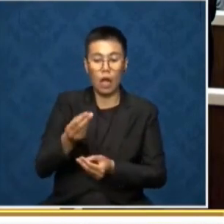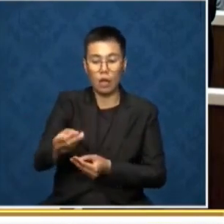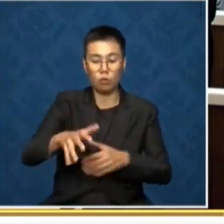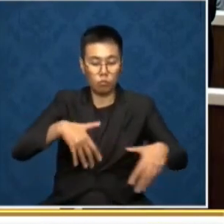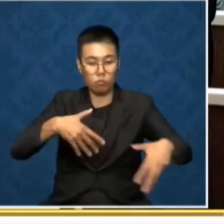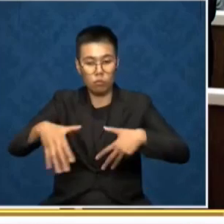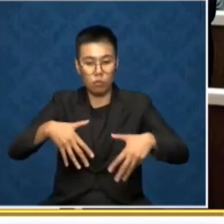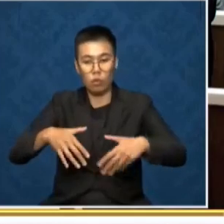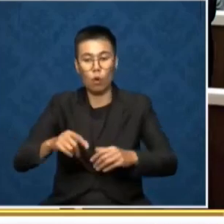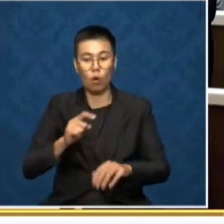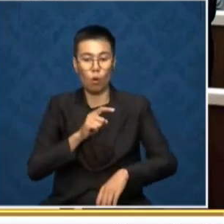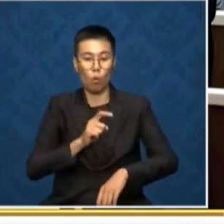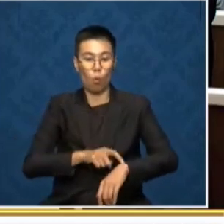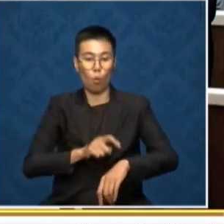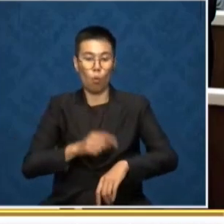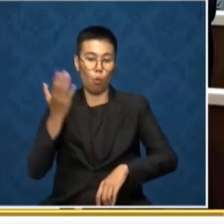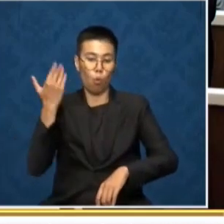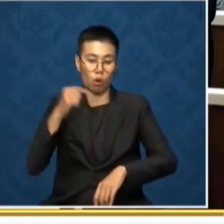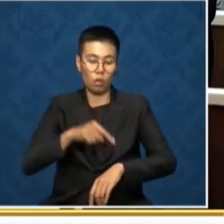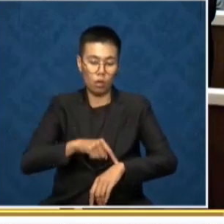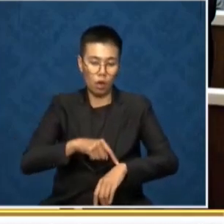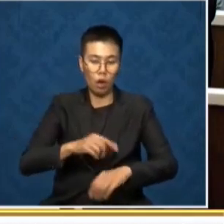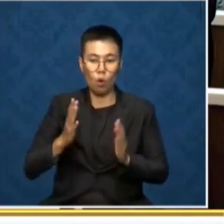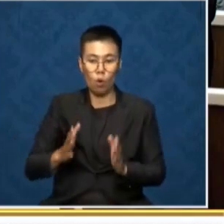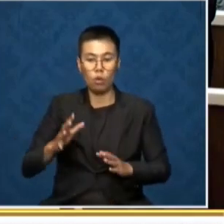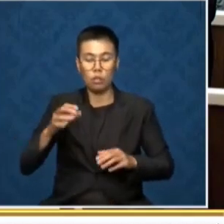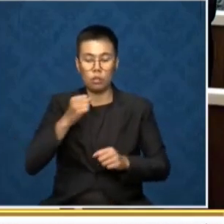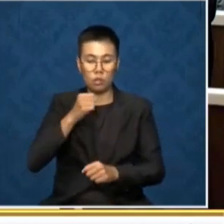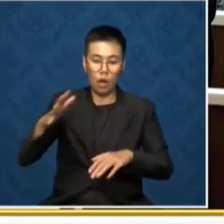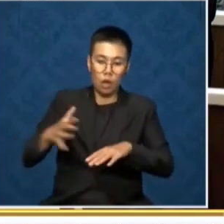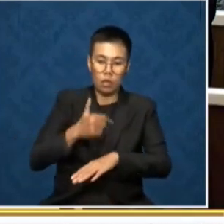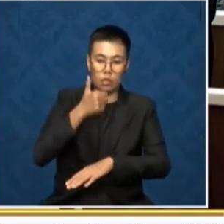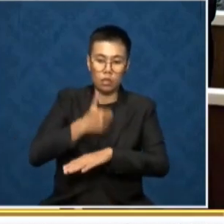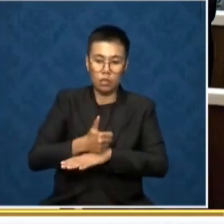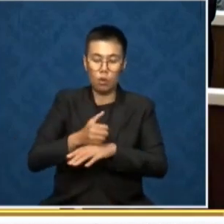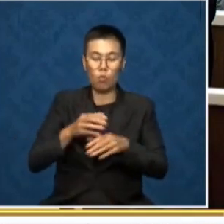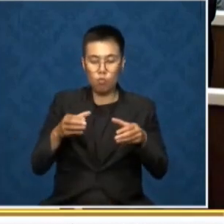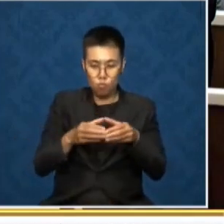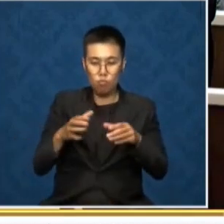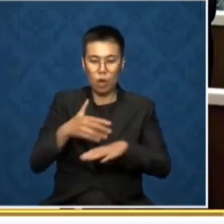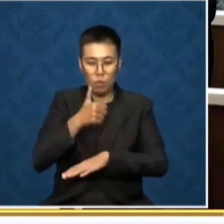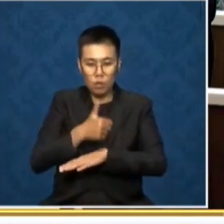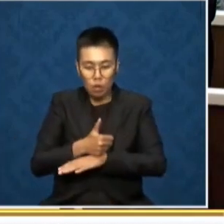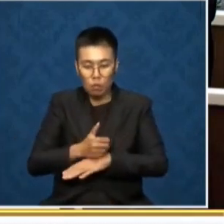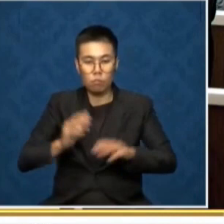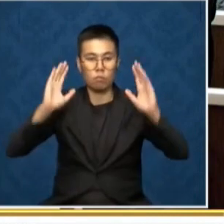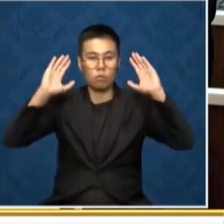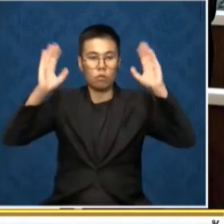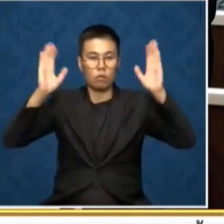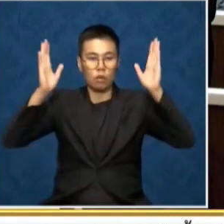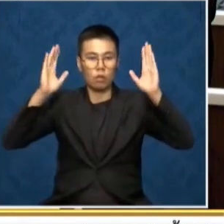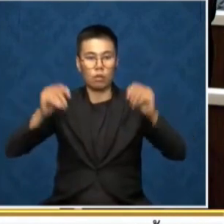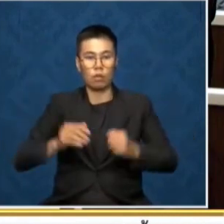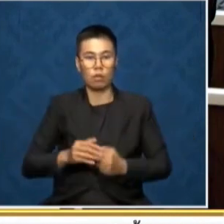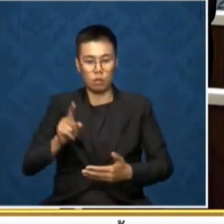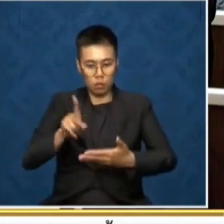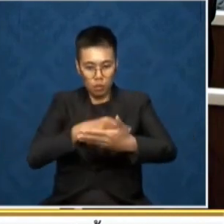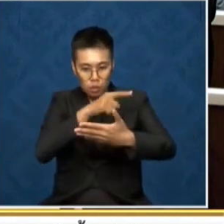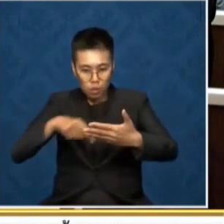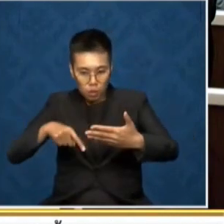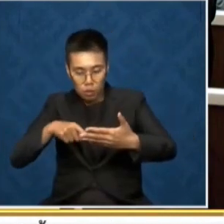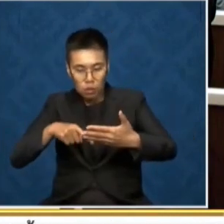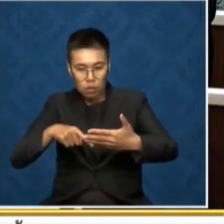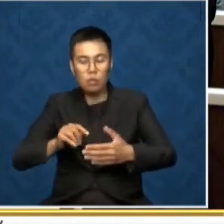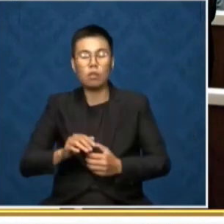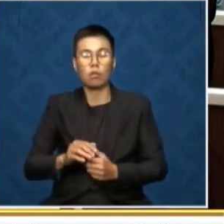าช่วงเวลาล่าสุดที่พูดถึงจากบรรดานักการเมืองและพรรคการเมืองในการรณรงค์หาเสียงเลือกตั้งนะครับ